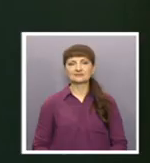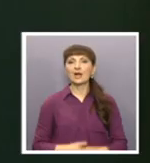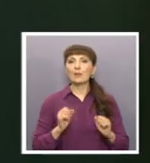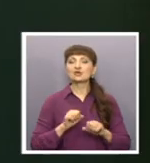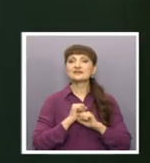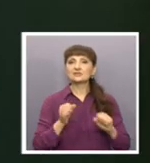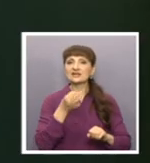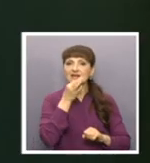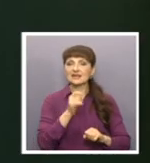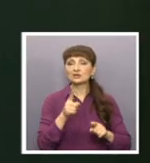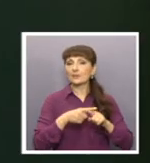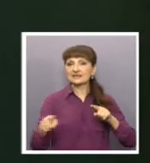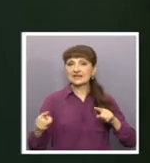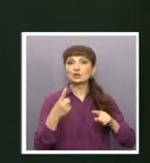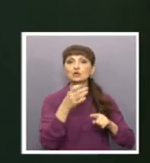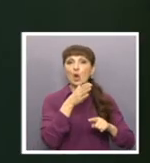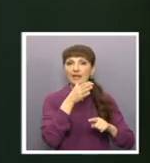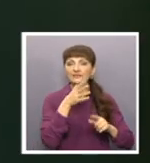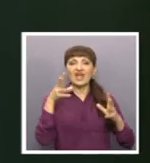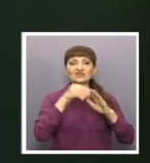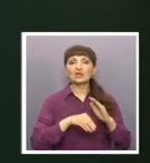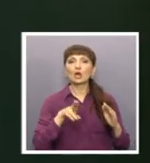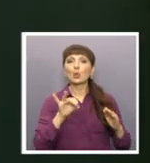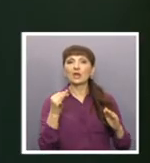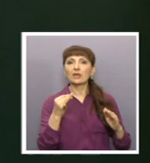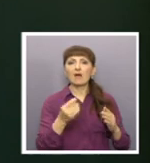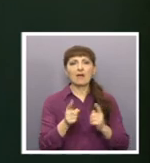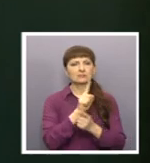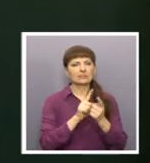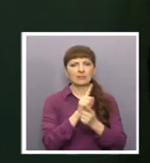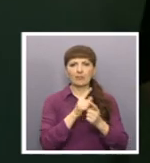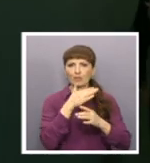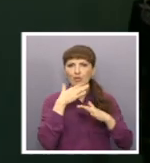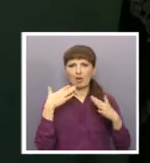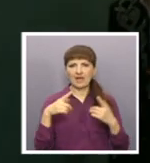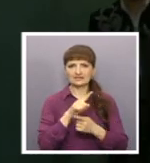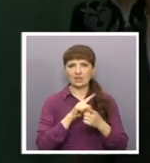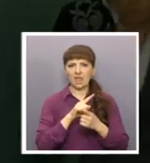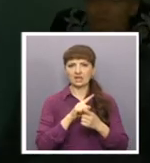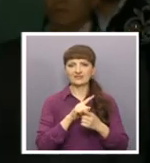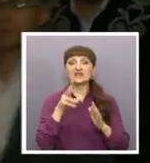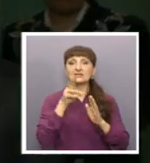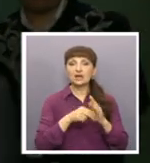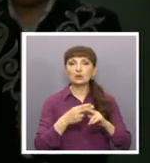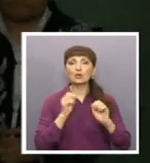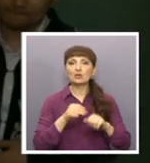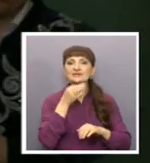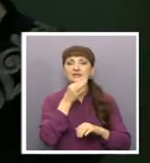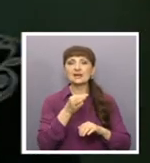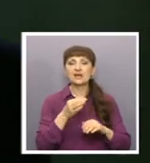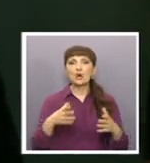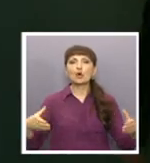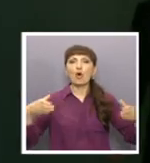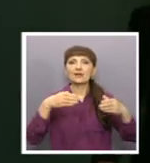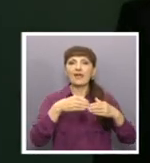Можно смело сказать, что за последние 100 лет в жанре кюя произошли настоящие революционные изменения, среди которых можно отметить